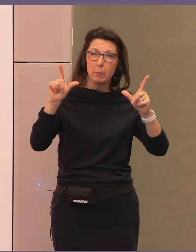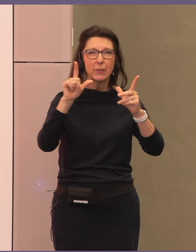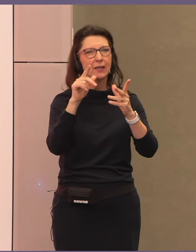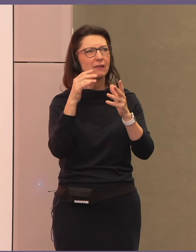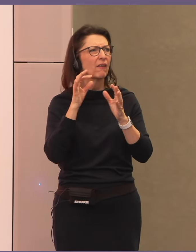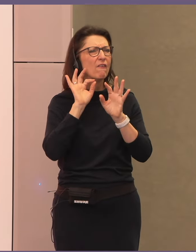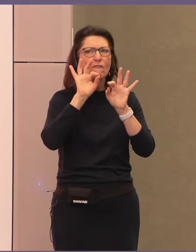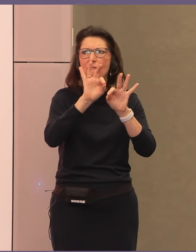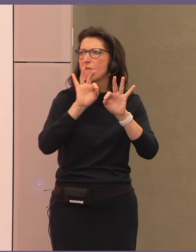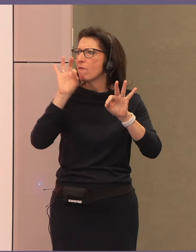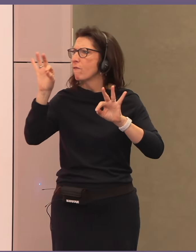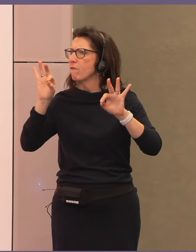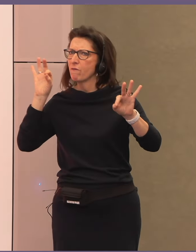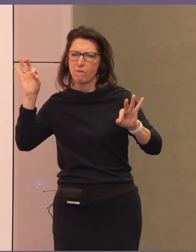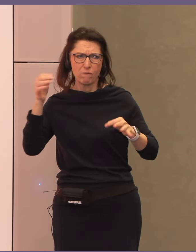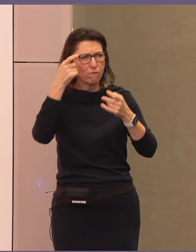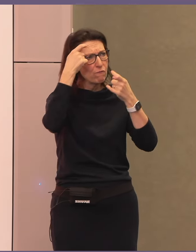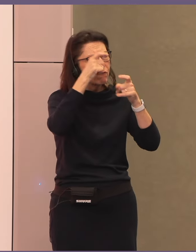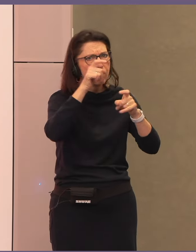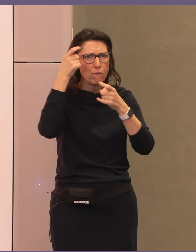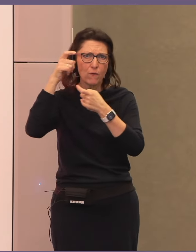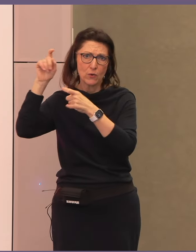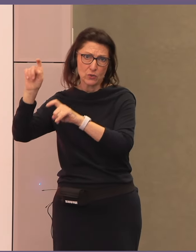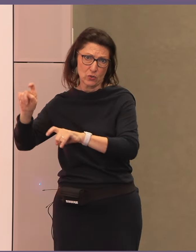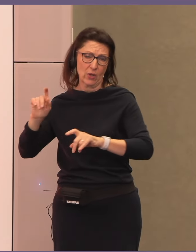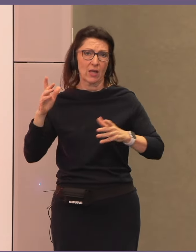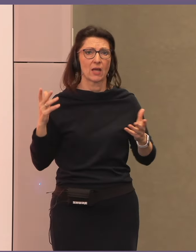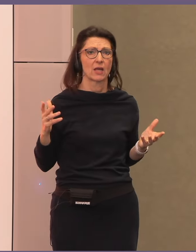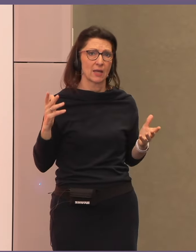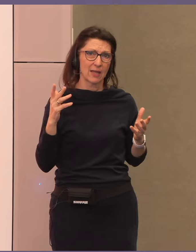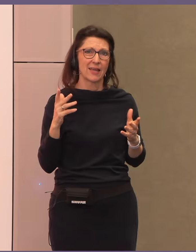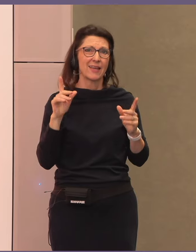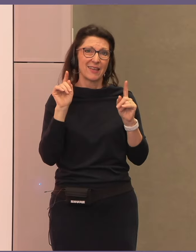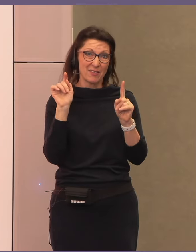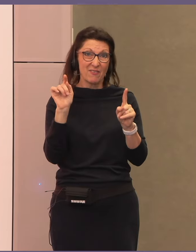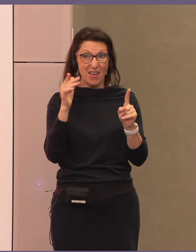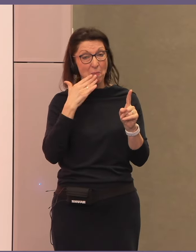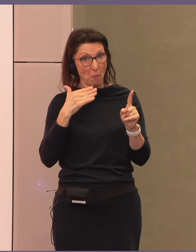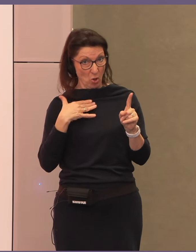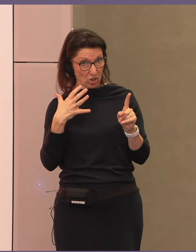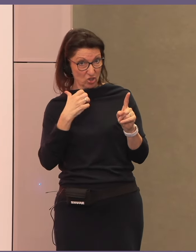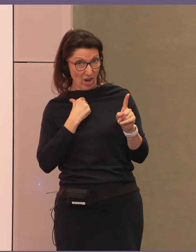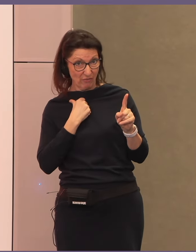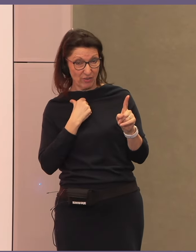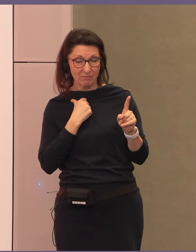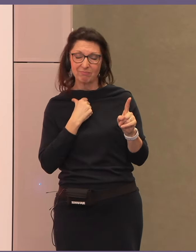müssen wir an erster Stelle an unserem Menschenbild, das wir als